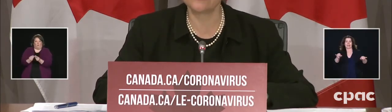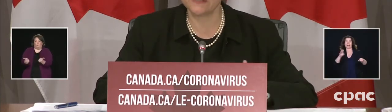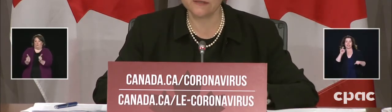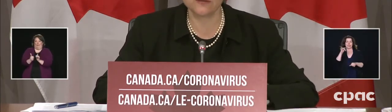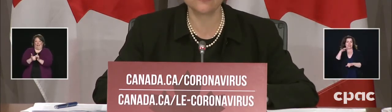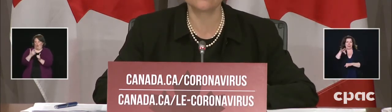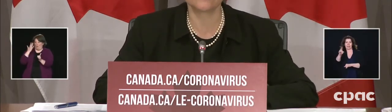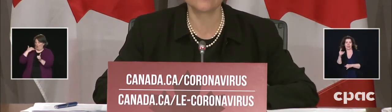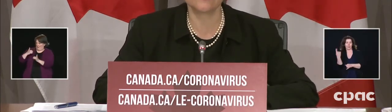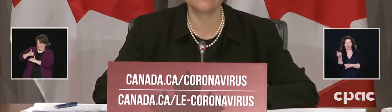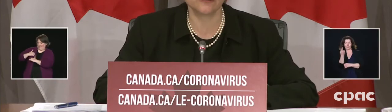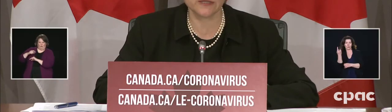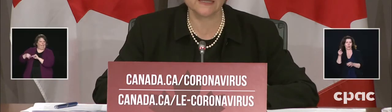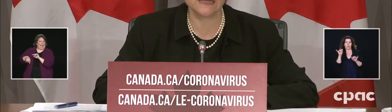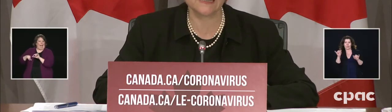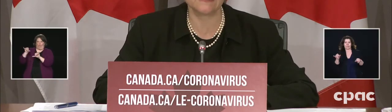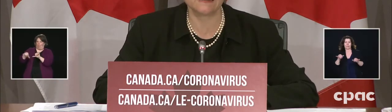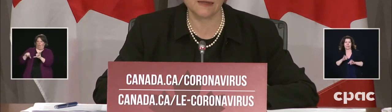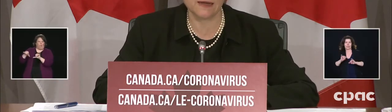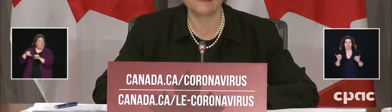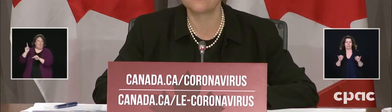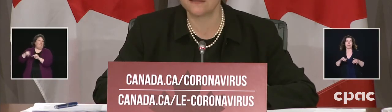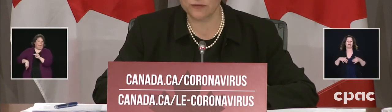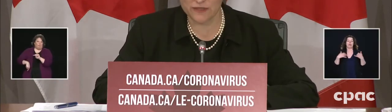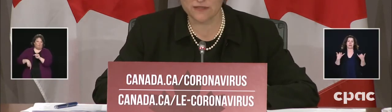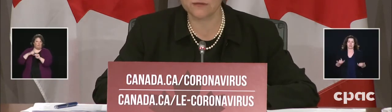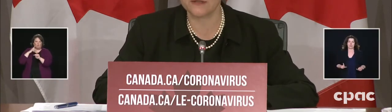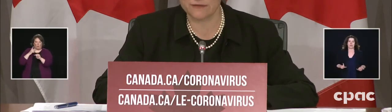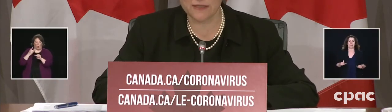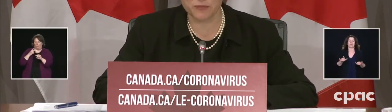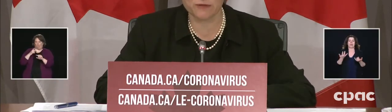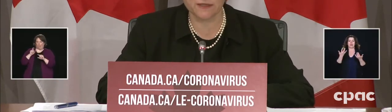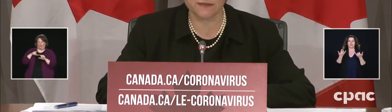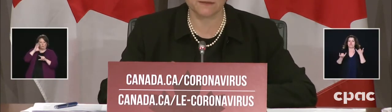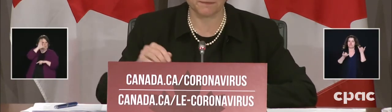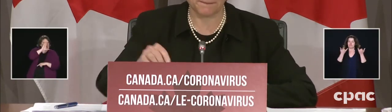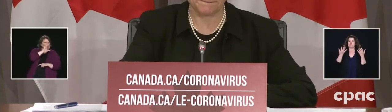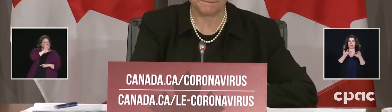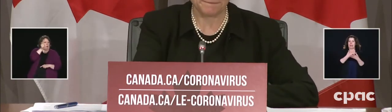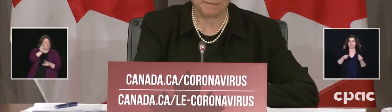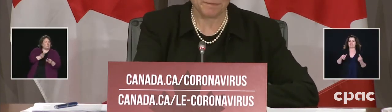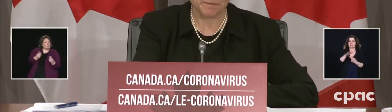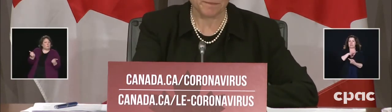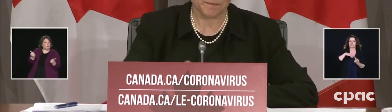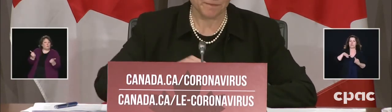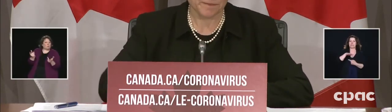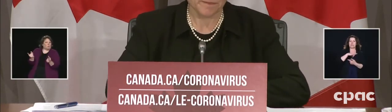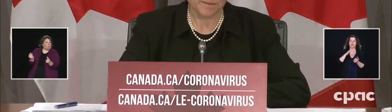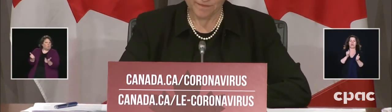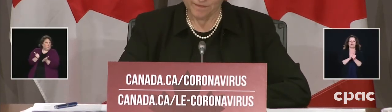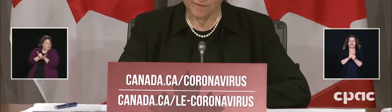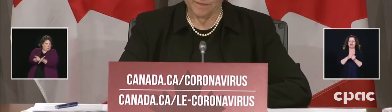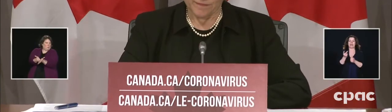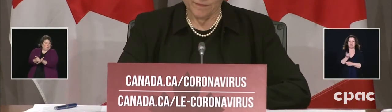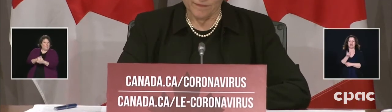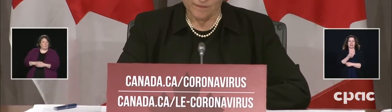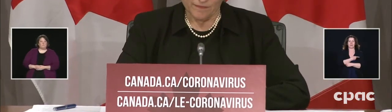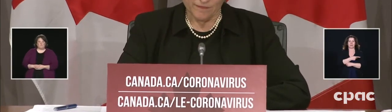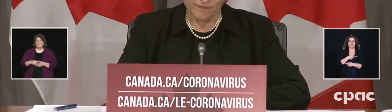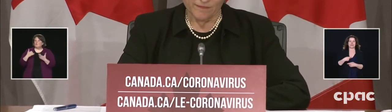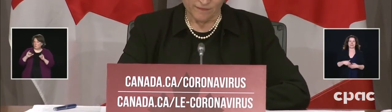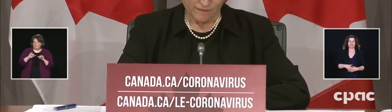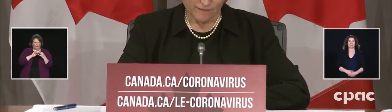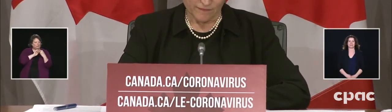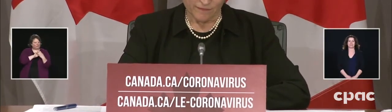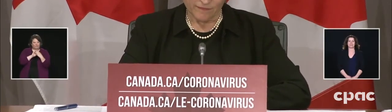de résoudre, de régler la situation avec les provinces. Merci, Madame la Vice-Première